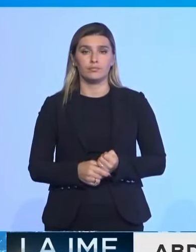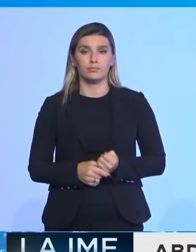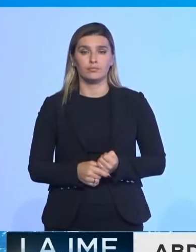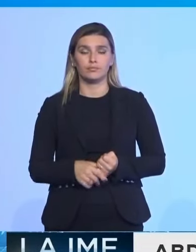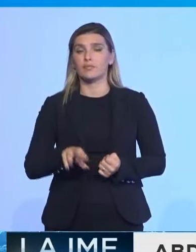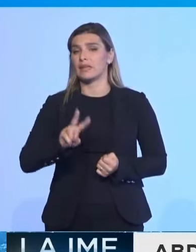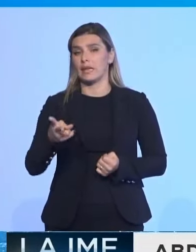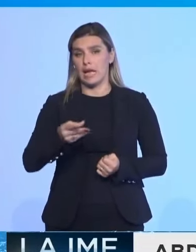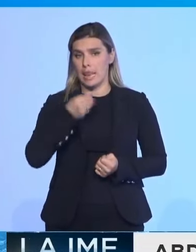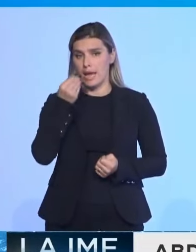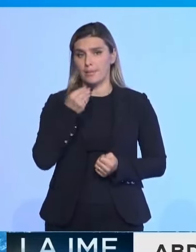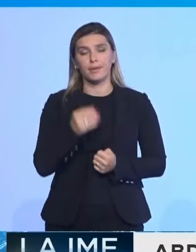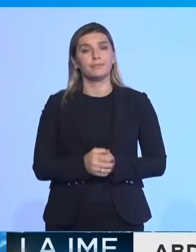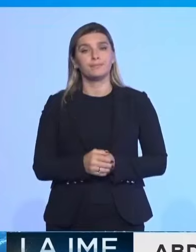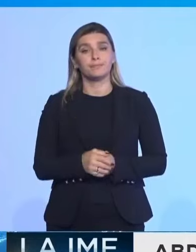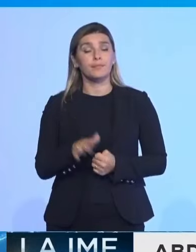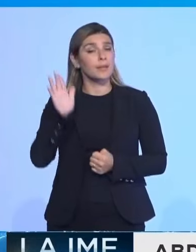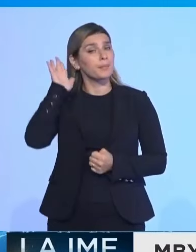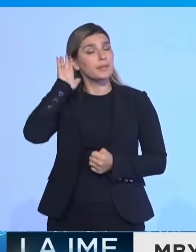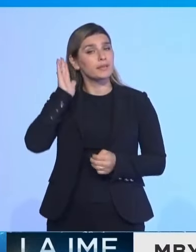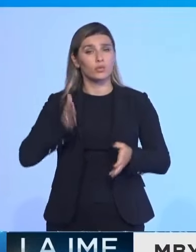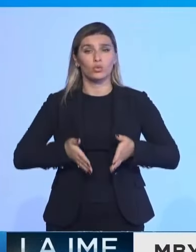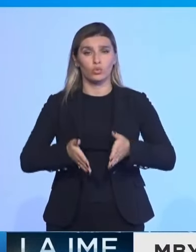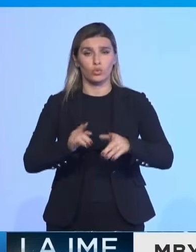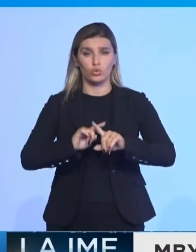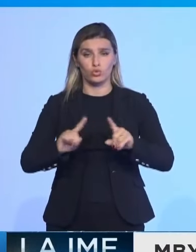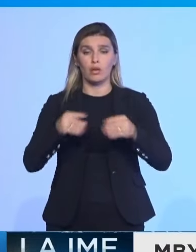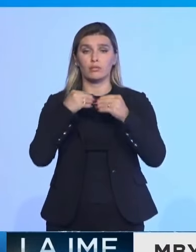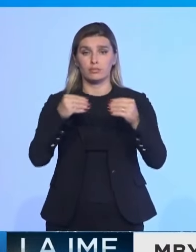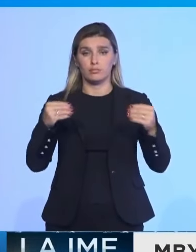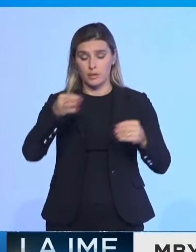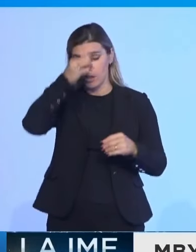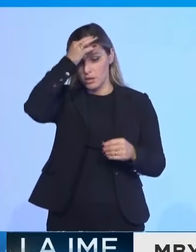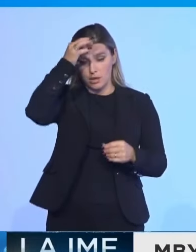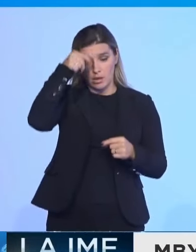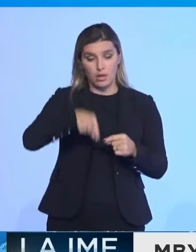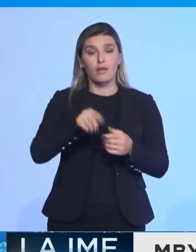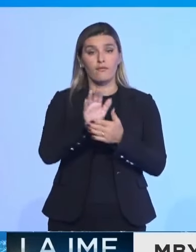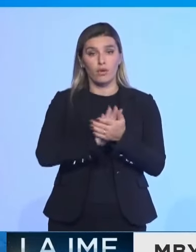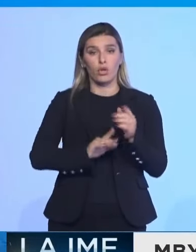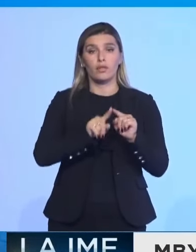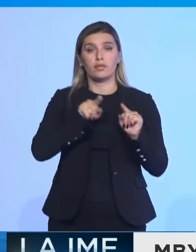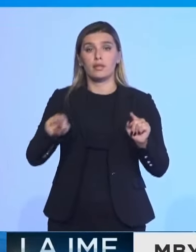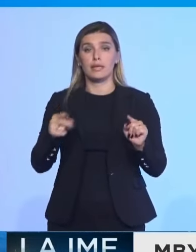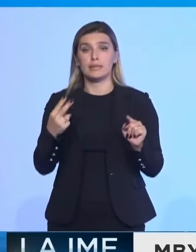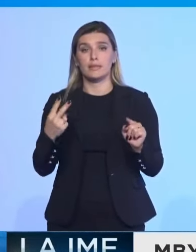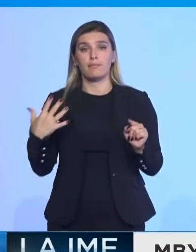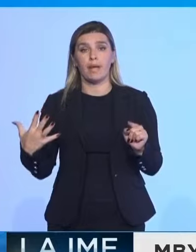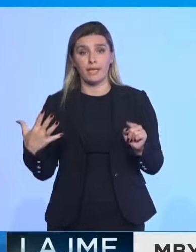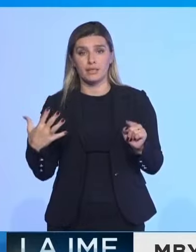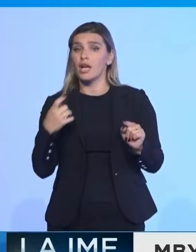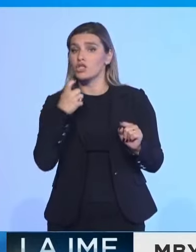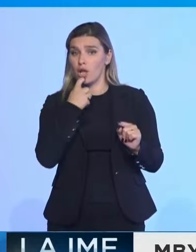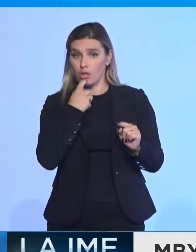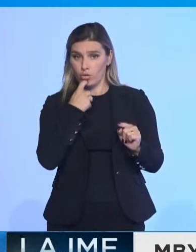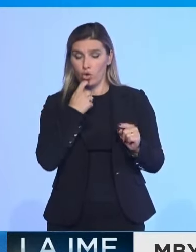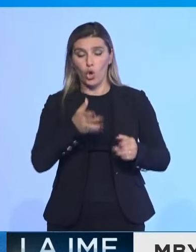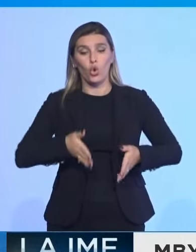Ndrojmë temë të informacioneve, Ministria e Infrastrukturës ka njoftuar se nga e hëna deri më 25 shtator, rruga